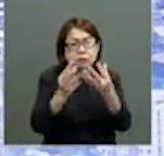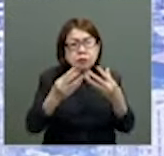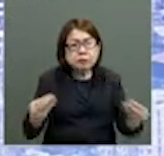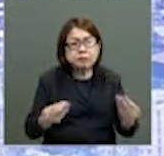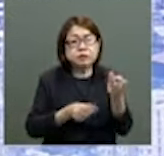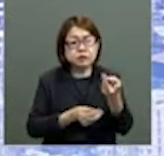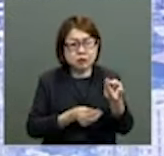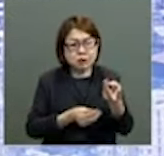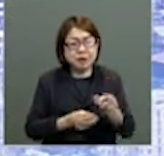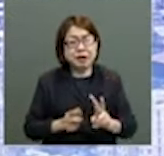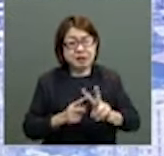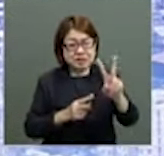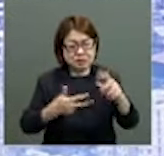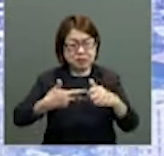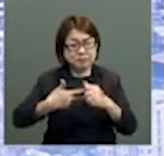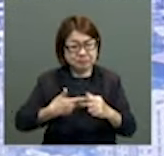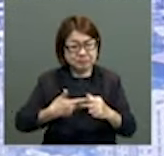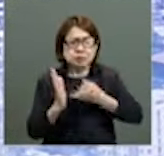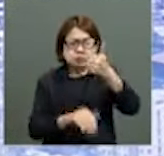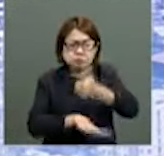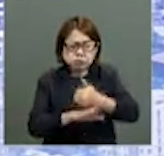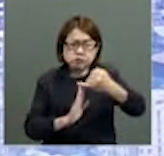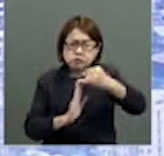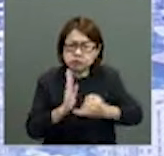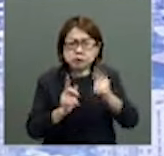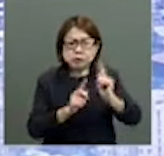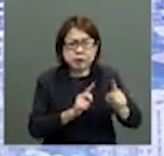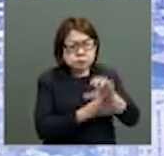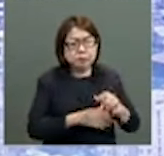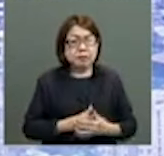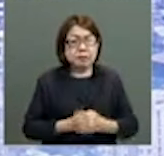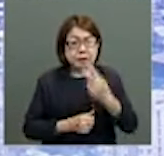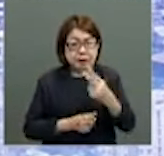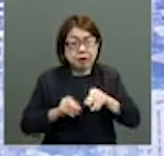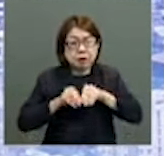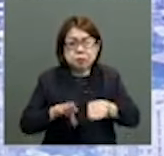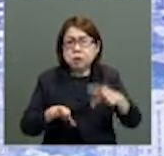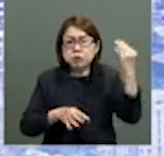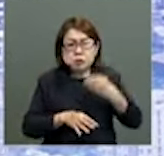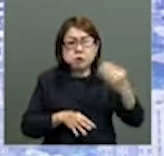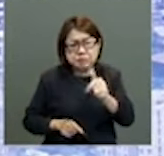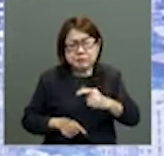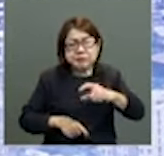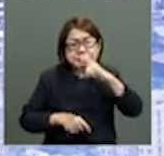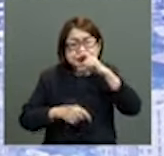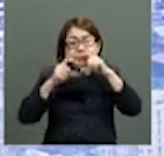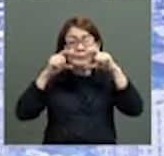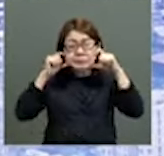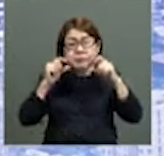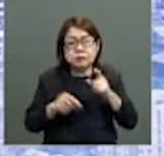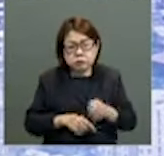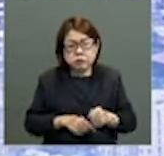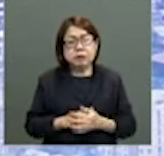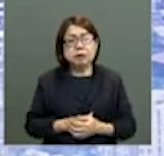ป็นเรื่องของการควบคุมกันภายในประเทศไม่ว่าจังหวัดนู้นจังหวัดนี้ท่านรู้สถานการณ์ของท่านเองทำกิจกรรมร่